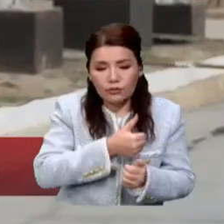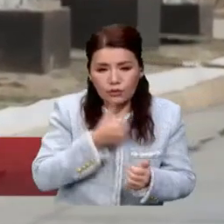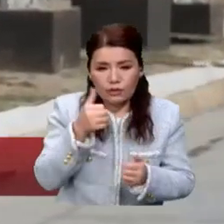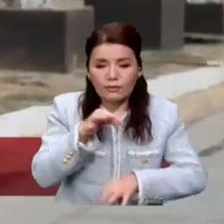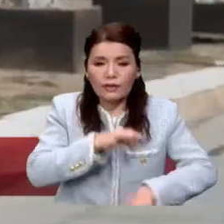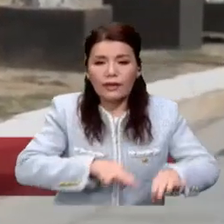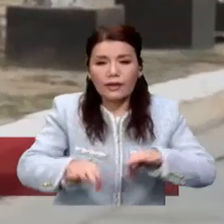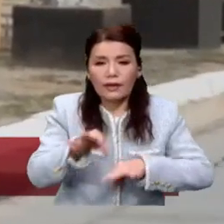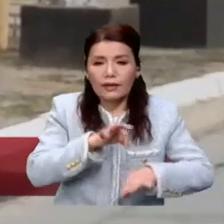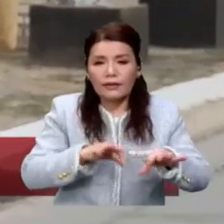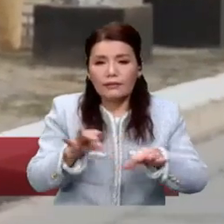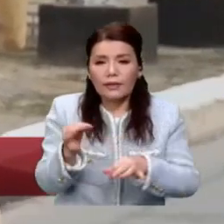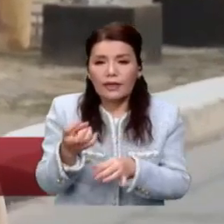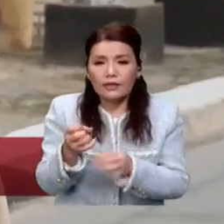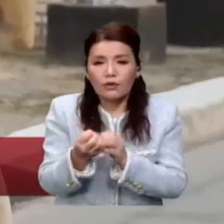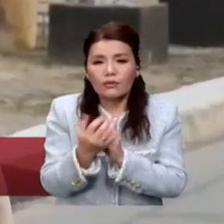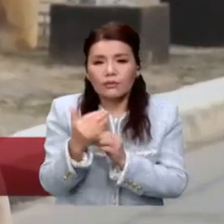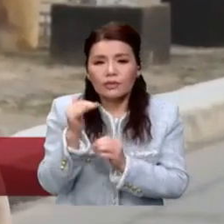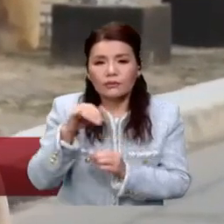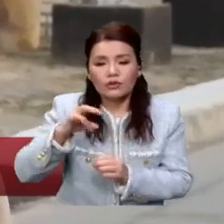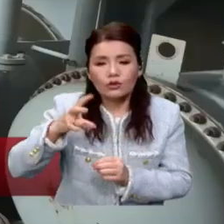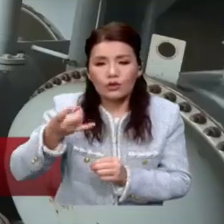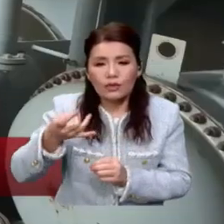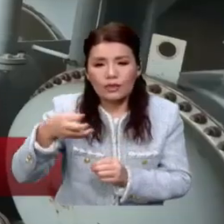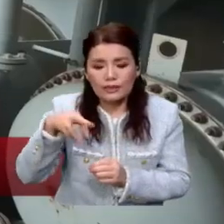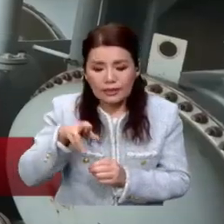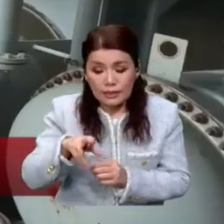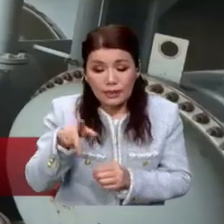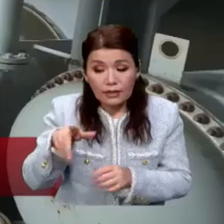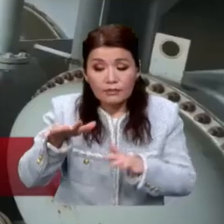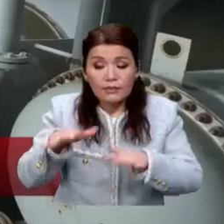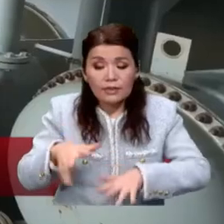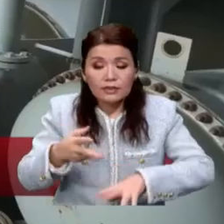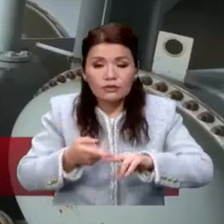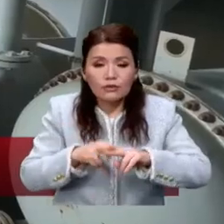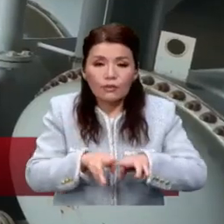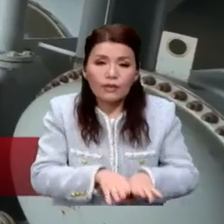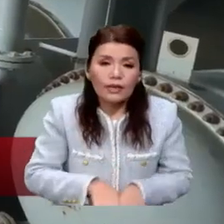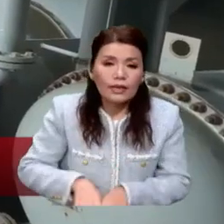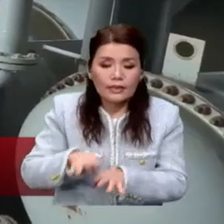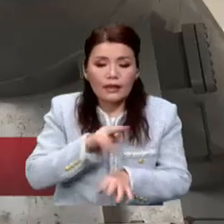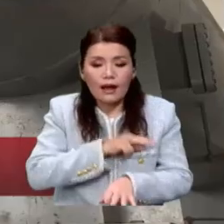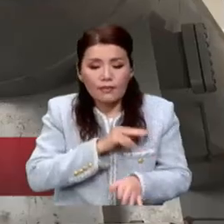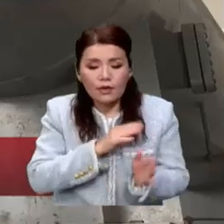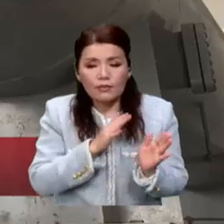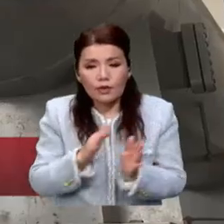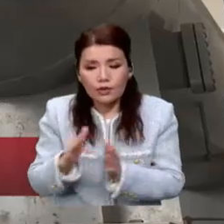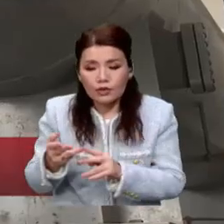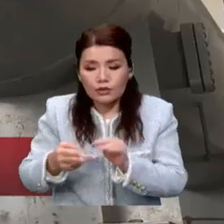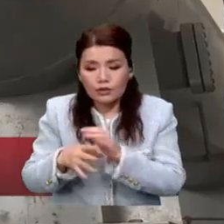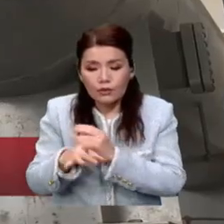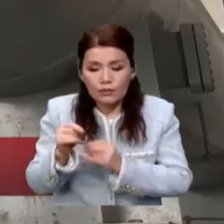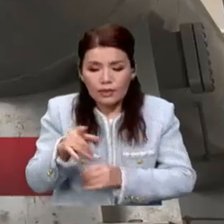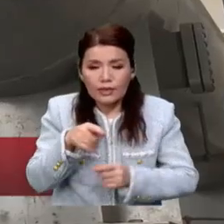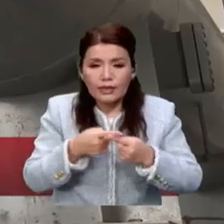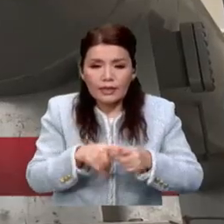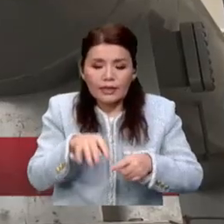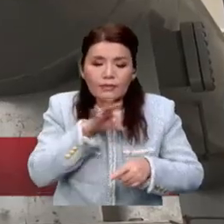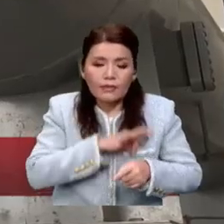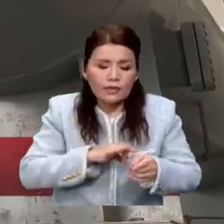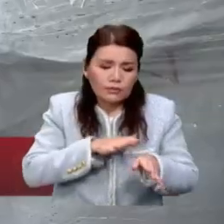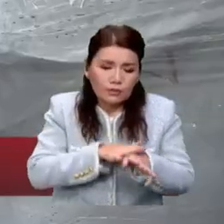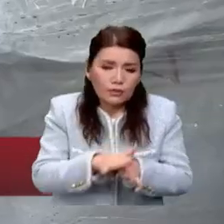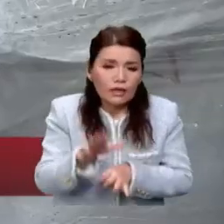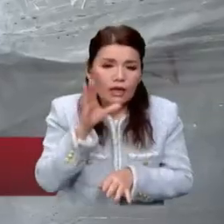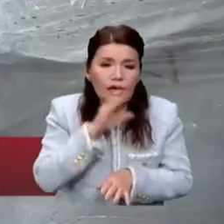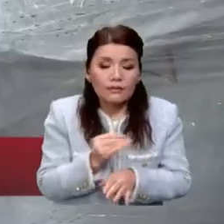проект бойынша қуаты 15 000 тонна натрий цианид. Кәсіпорынның бірегейлігі жұмыс барысында қалдықсыз технологияның пайдалануы. Атап